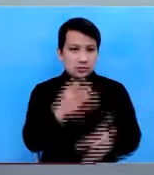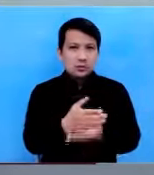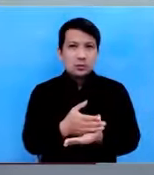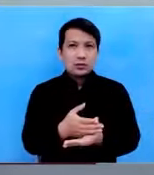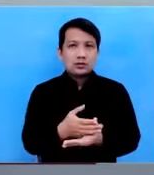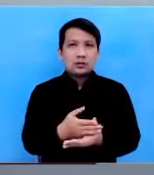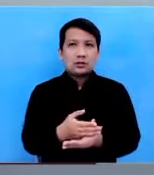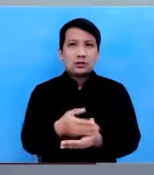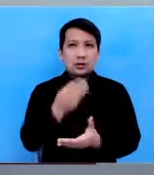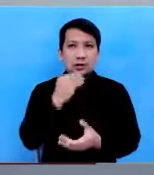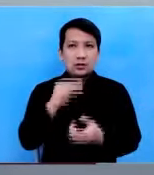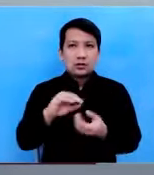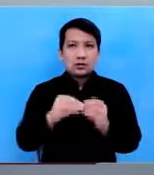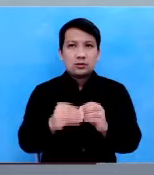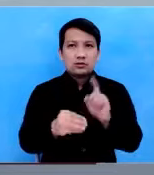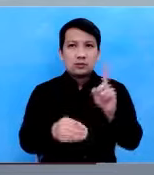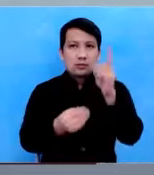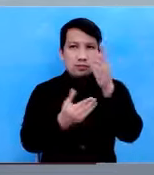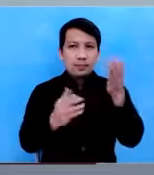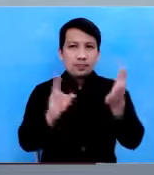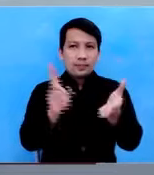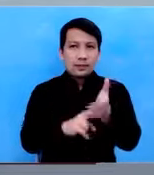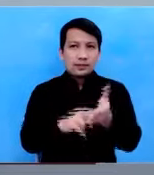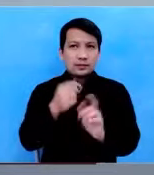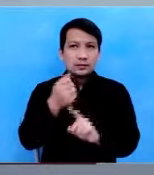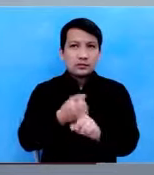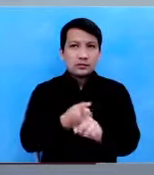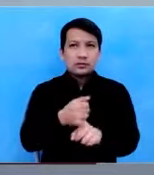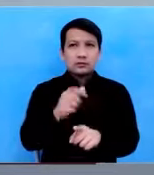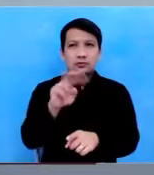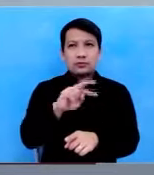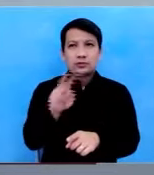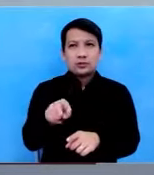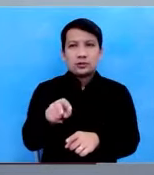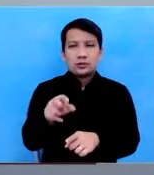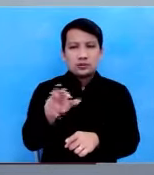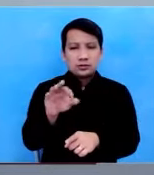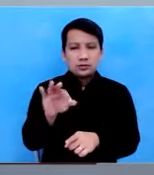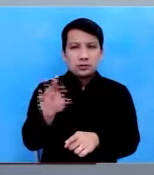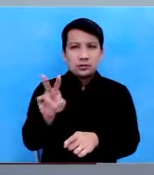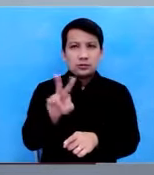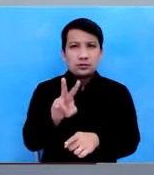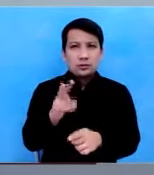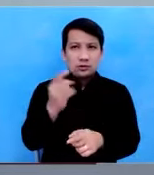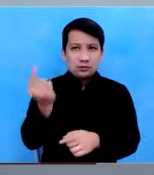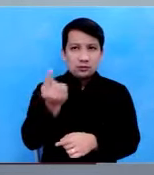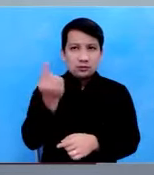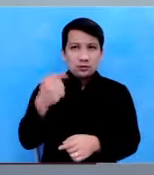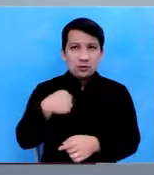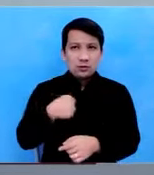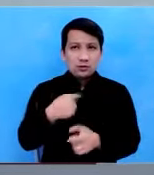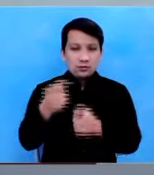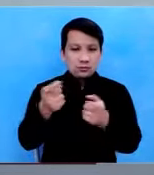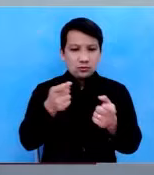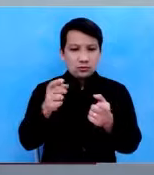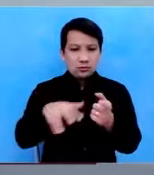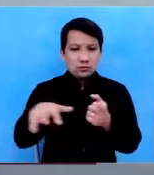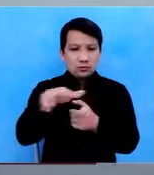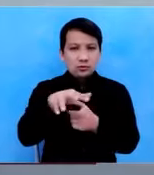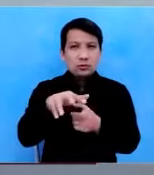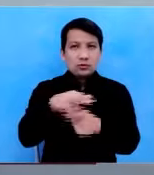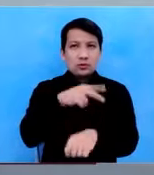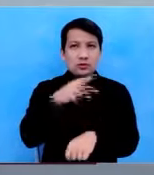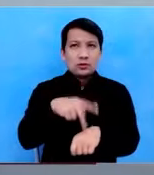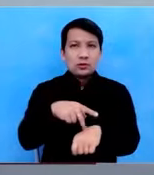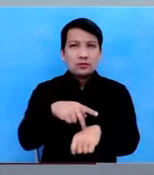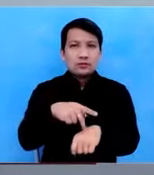Order No. 1, pinirmahan noong September 22, sinabi ni Marcos na siya lamang ang mamamahala sa buong bansa.